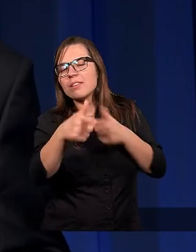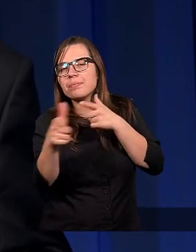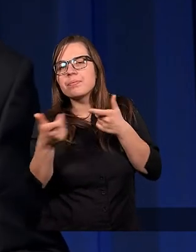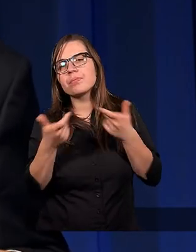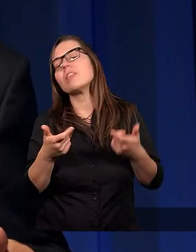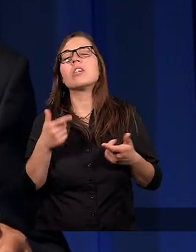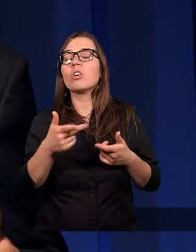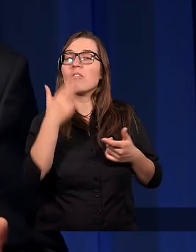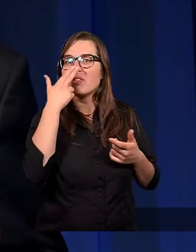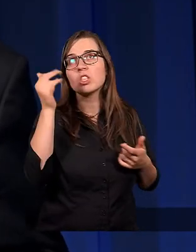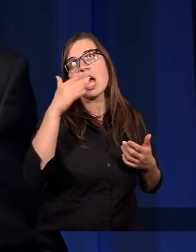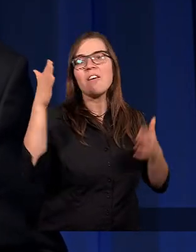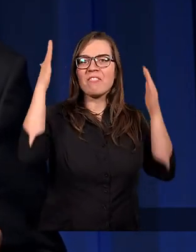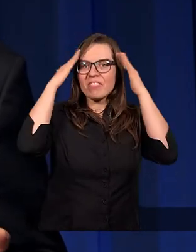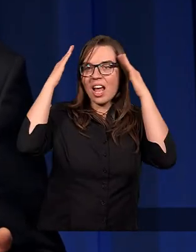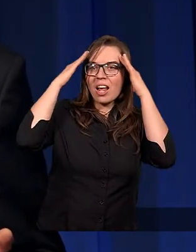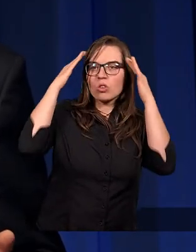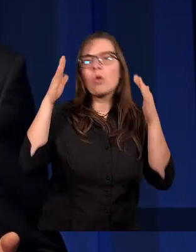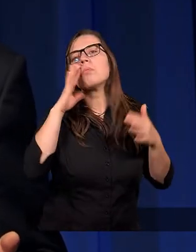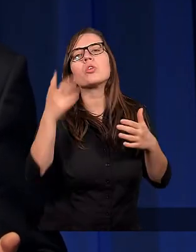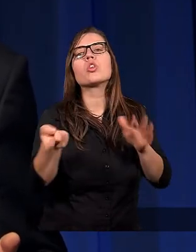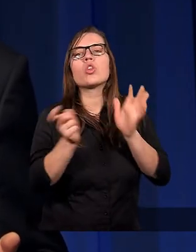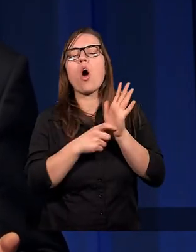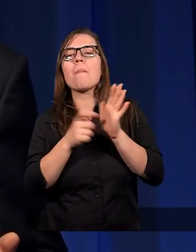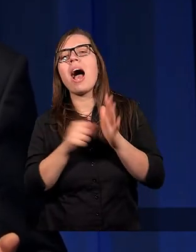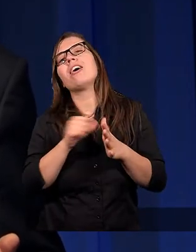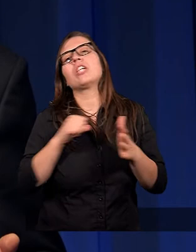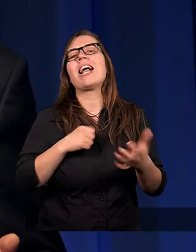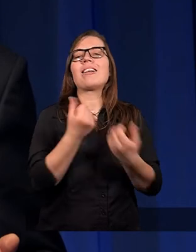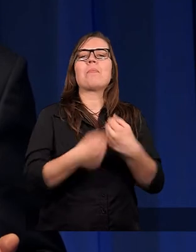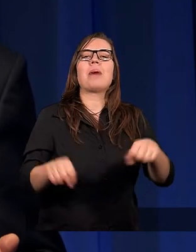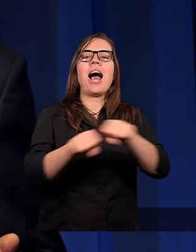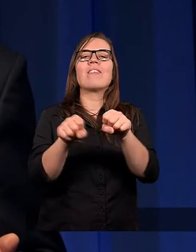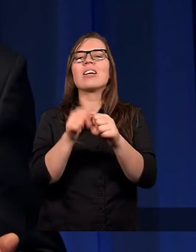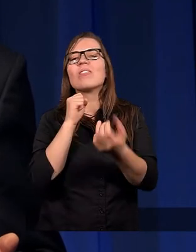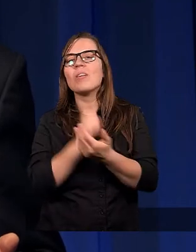im się wydaje, że wiedzą. No przecież jest powiedziane, domagają się sprawiedliwych praw.